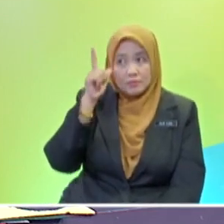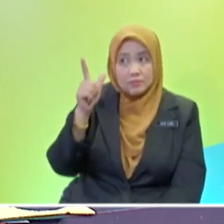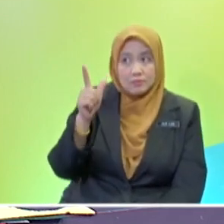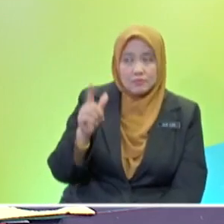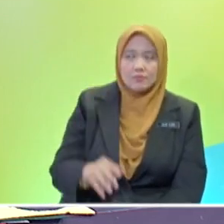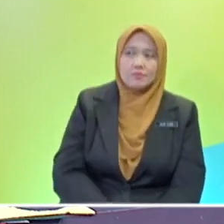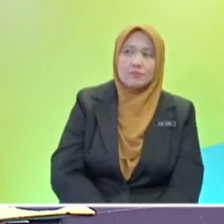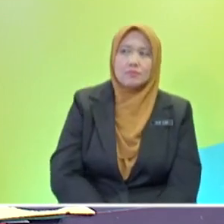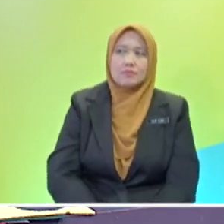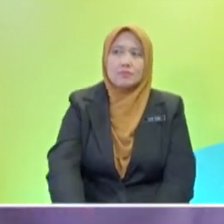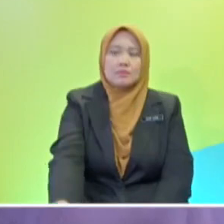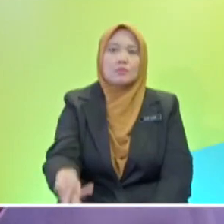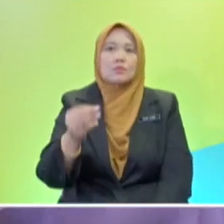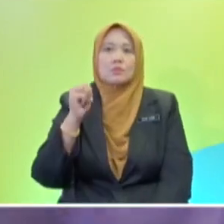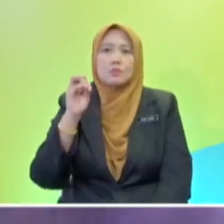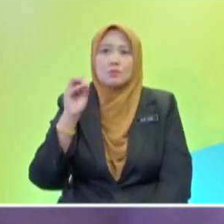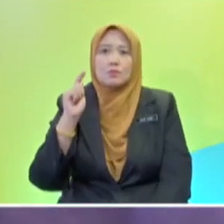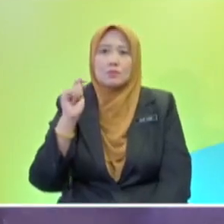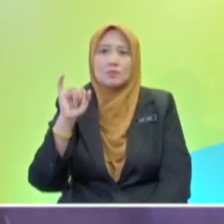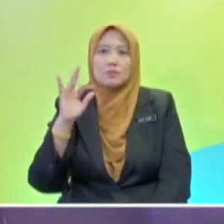nah dia ada bergerak